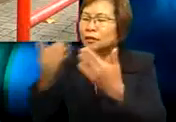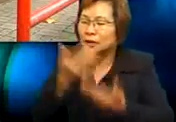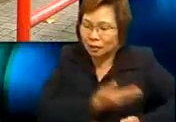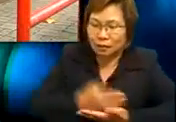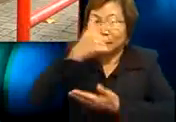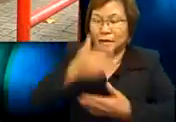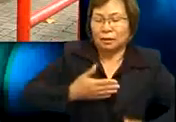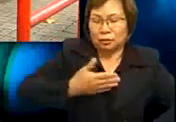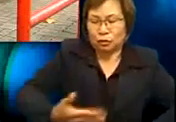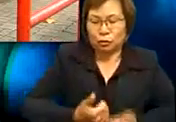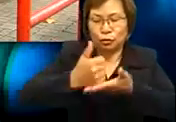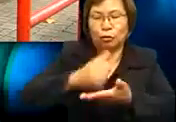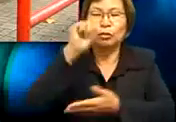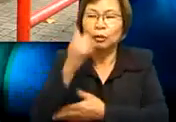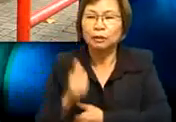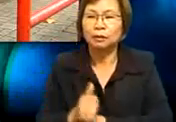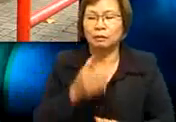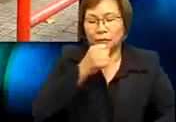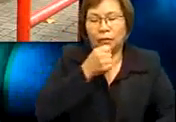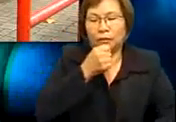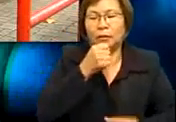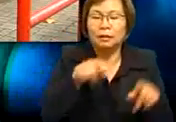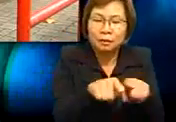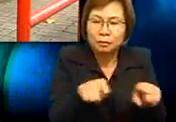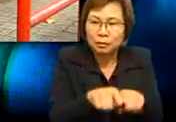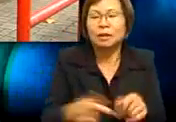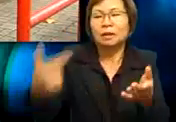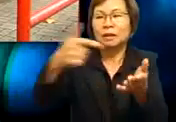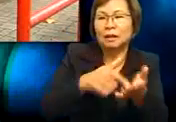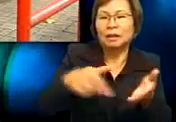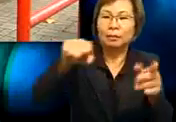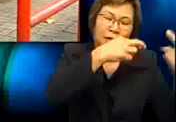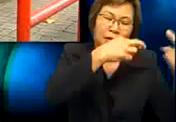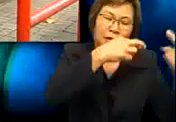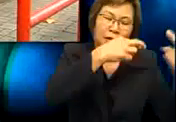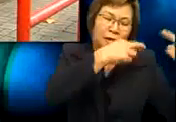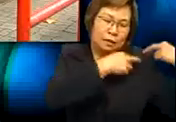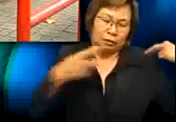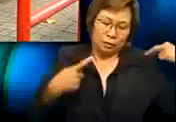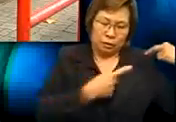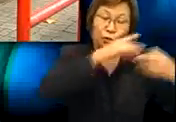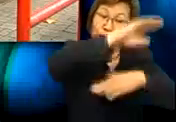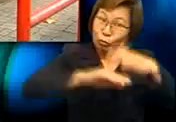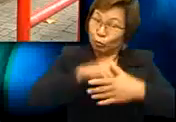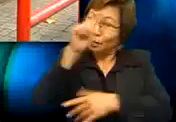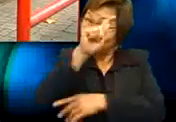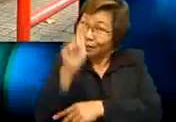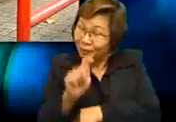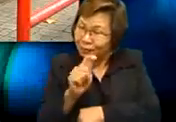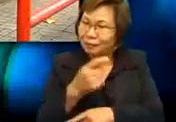Terima kasih nak kerana sudi tolong makcik. Sama makcik. Lagipun ini tanggungjawab kita semua